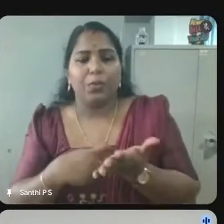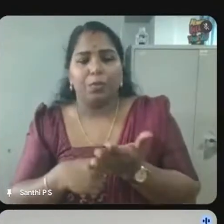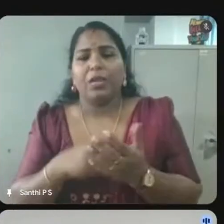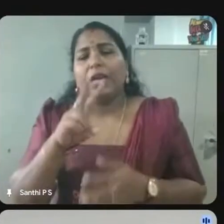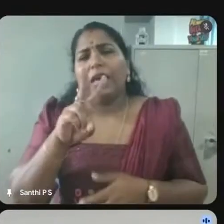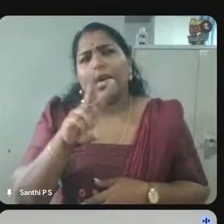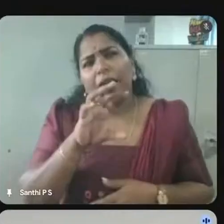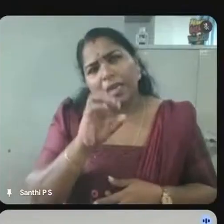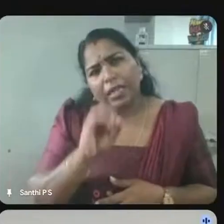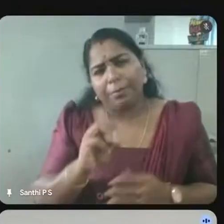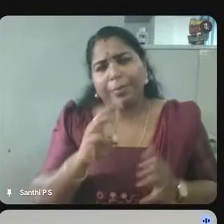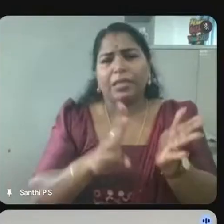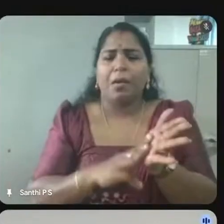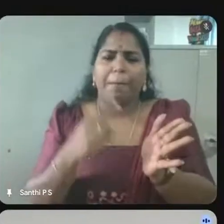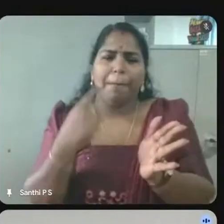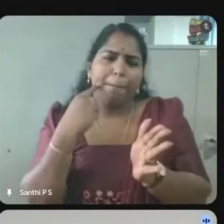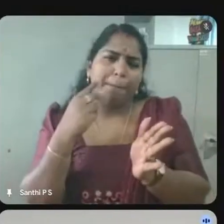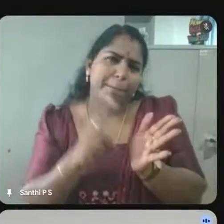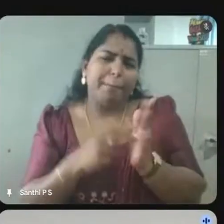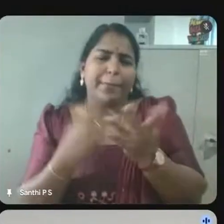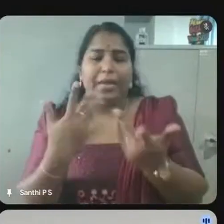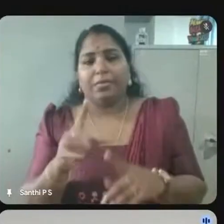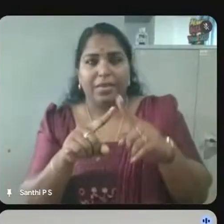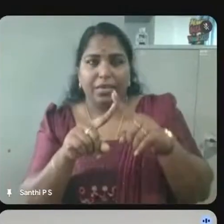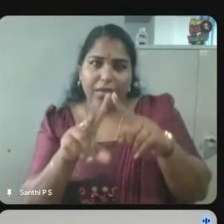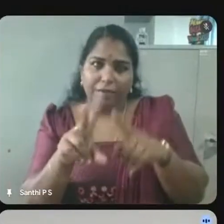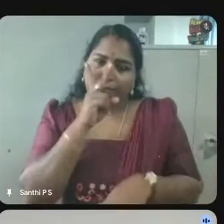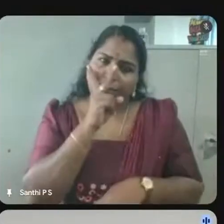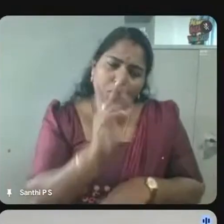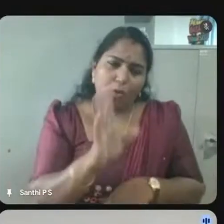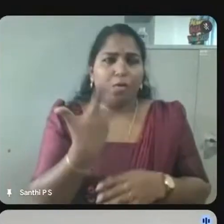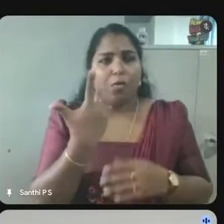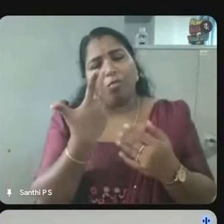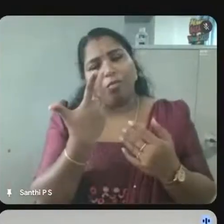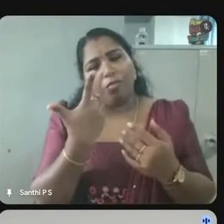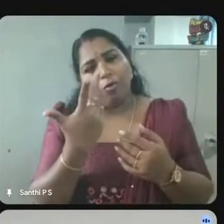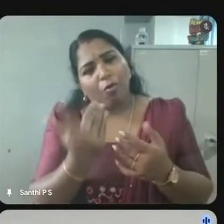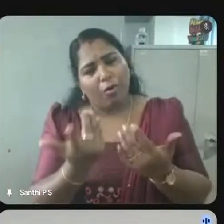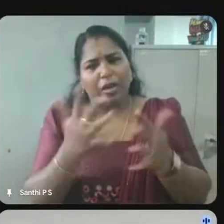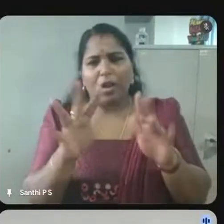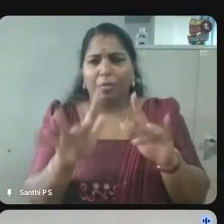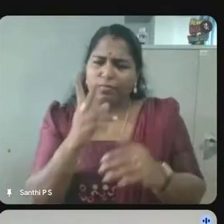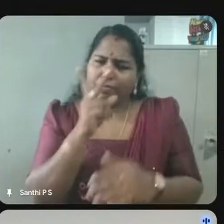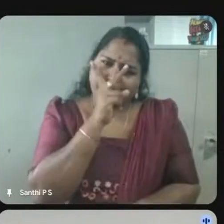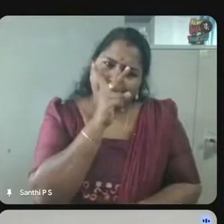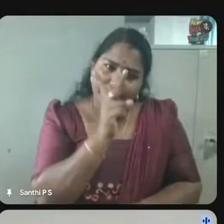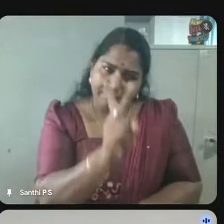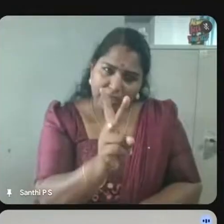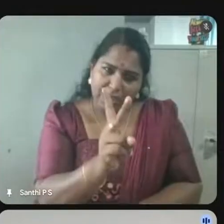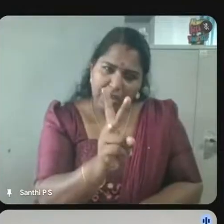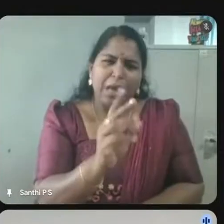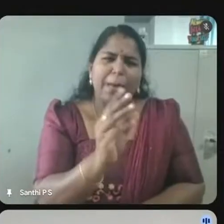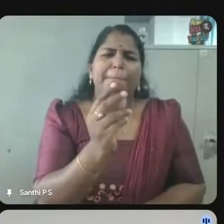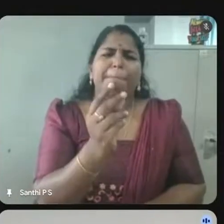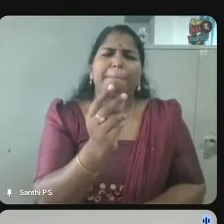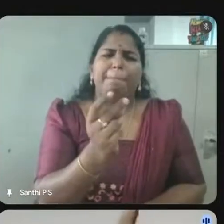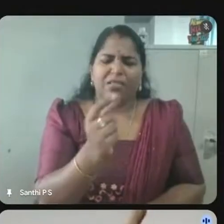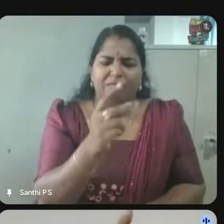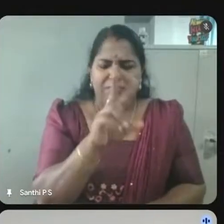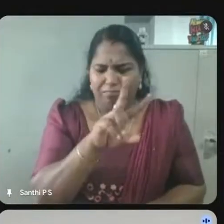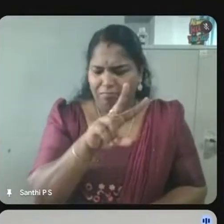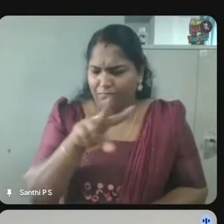നമ്മൾ ഒരു ഏത് സ്ക്രീനിൽ നോക്കിക്കഴിഞ്ഞാലും ഒരു 20 സെക്കൻഡ്, അര മിനിറ്റ് നേരം നമ്മൾ അതിൽ നിന്ന് കണ്ണ് മാറ്റി 20